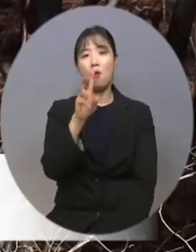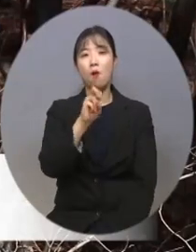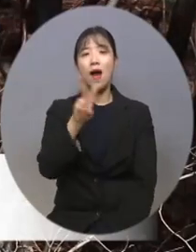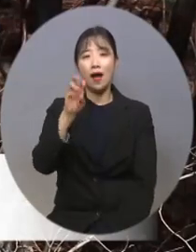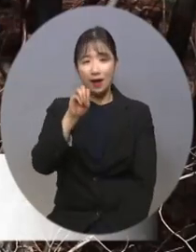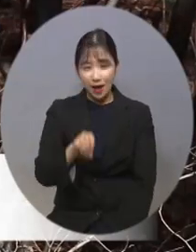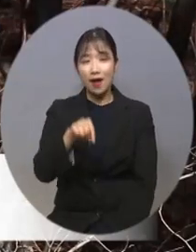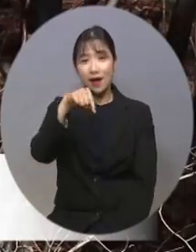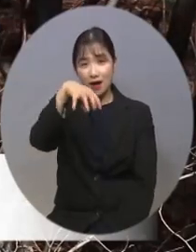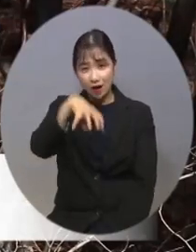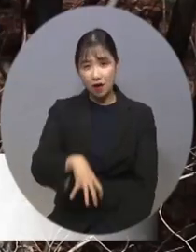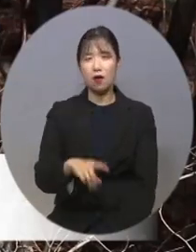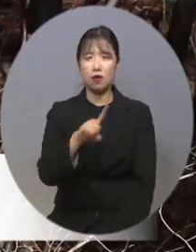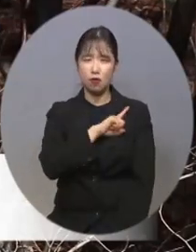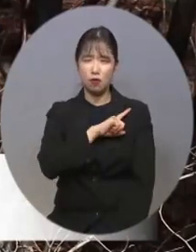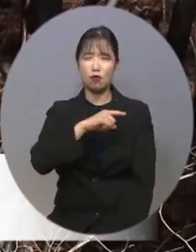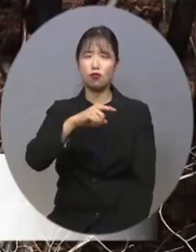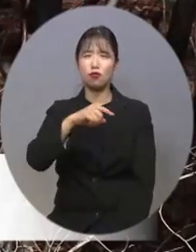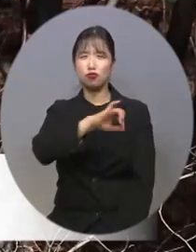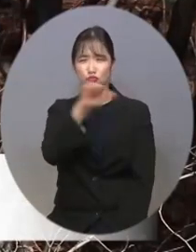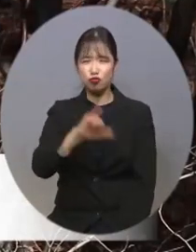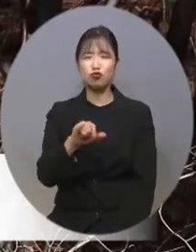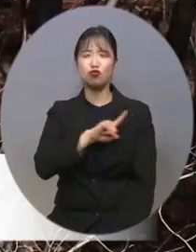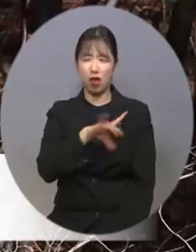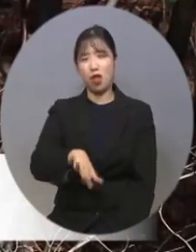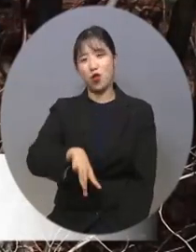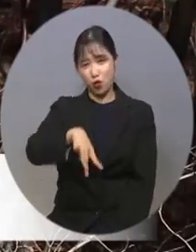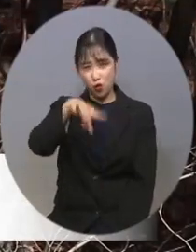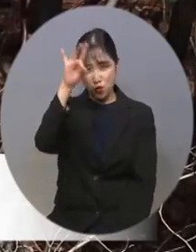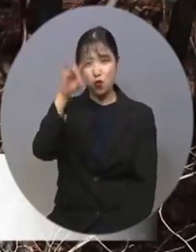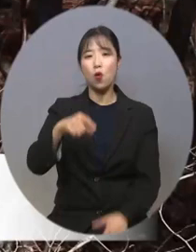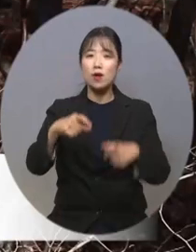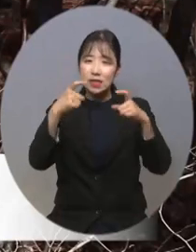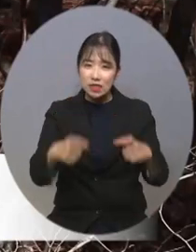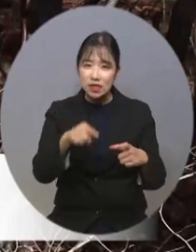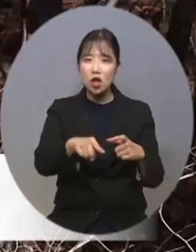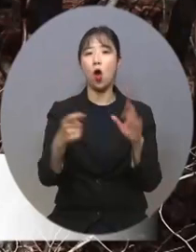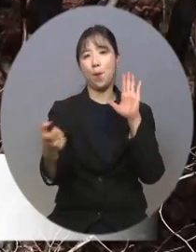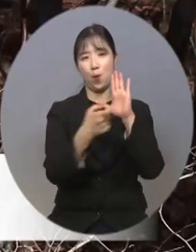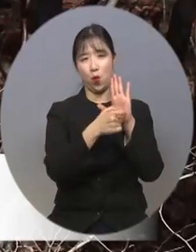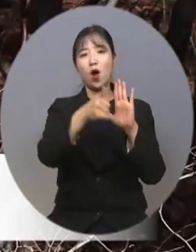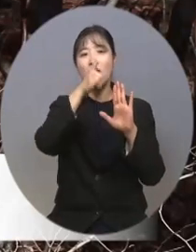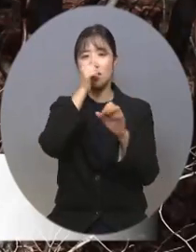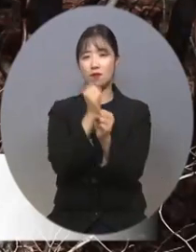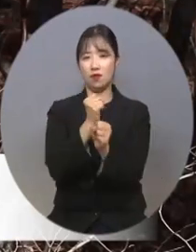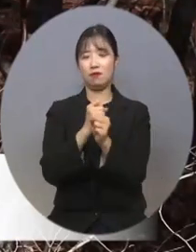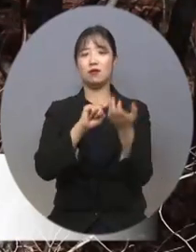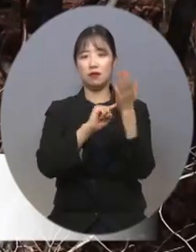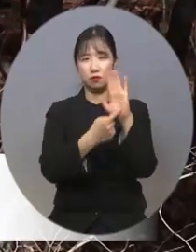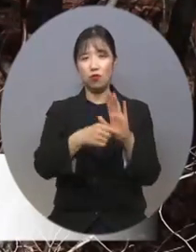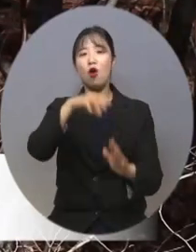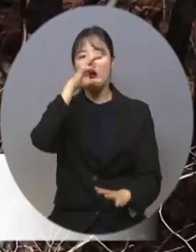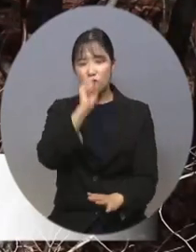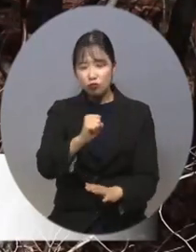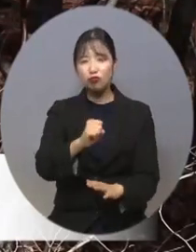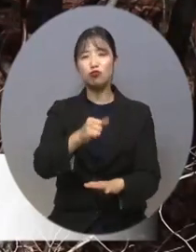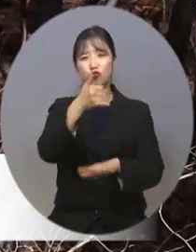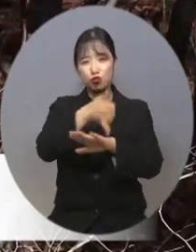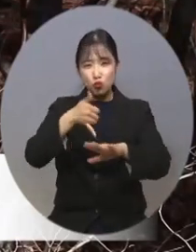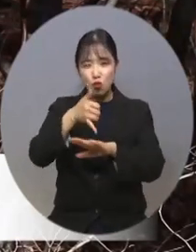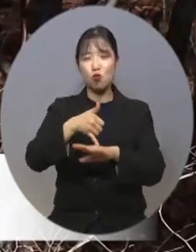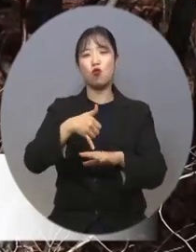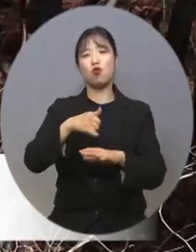전국 최초로 지리적 표시제를 등록하여 생산 판매되고 있으며 작년에 우수 농축산물에